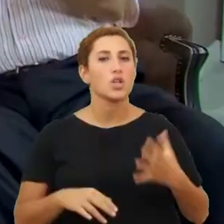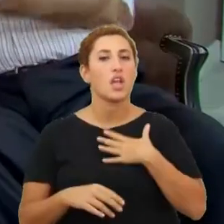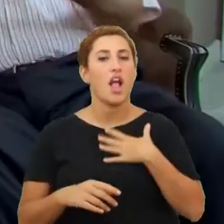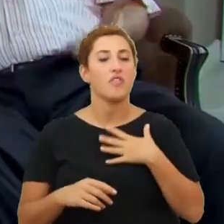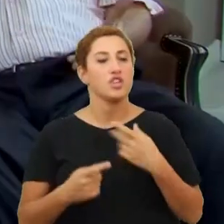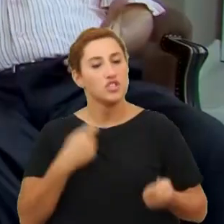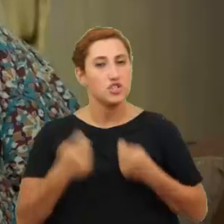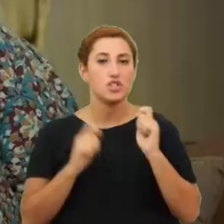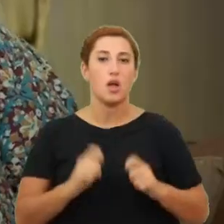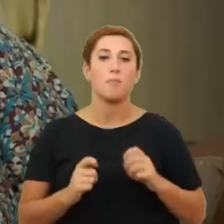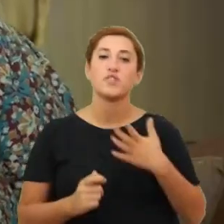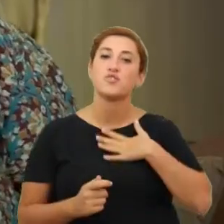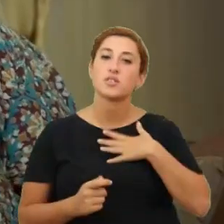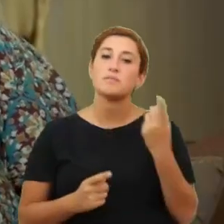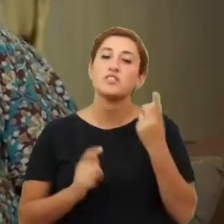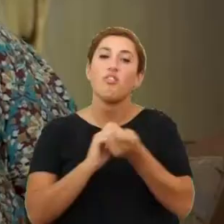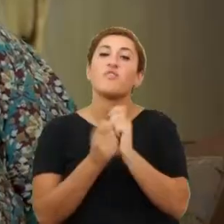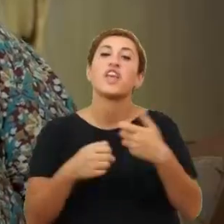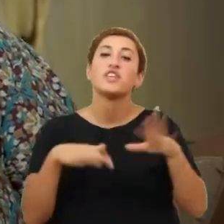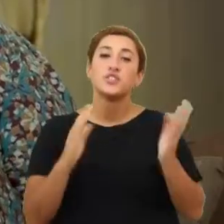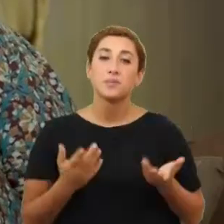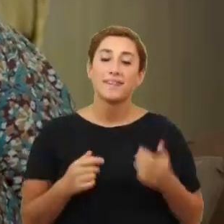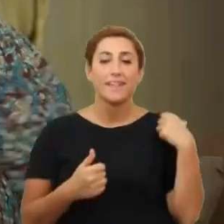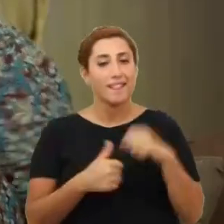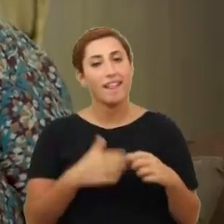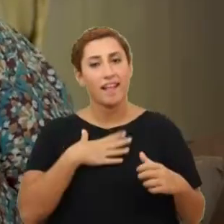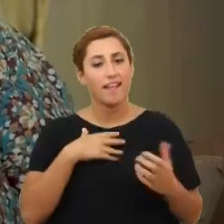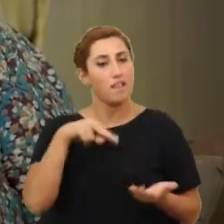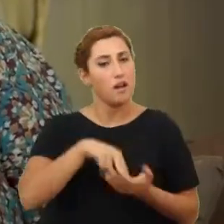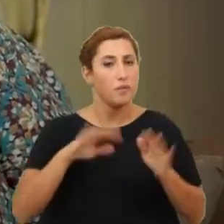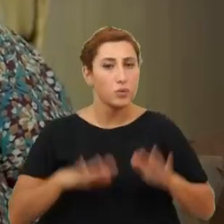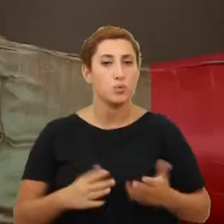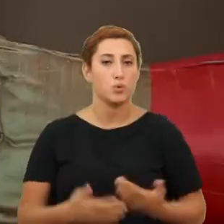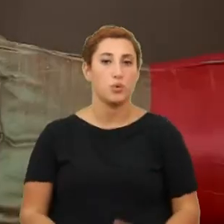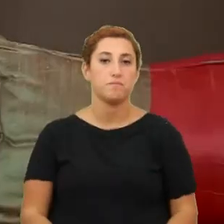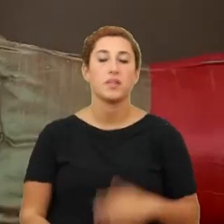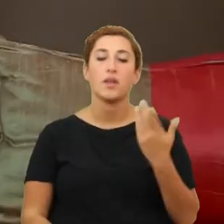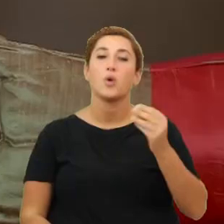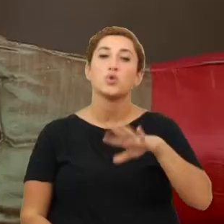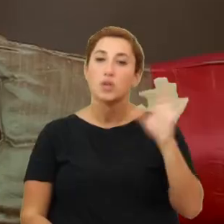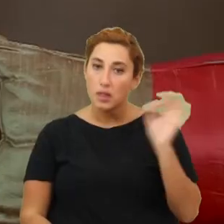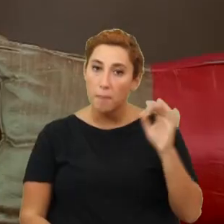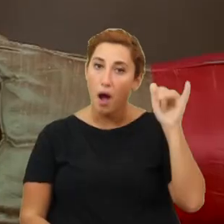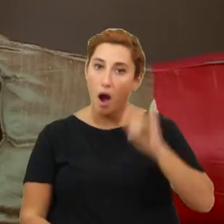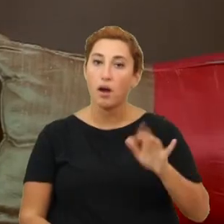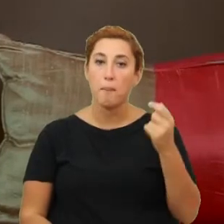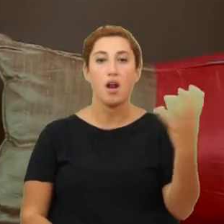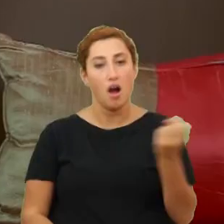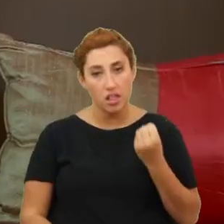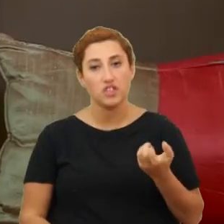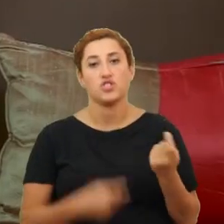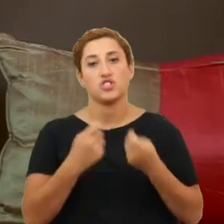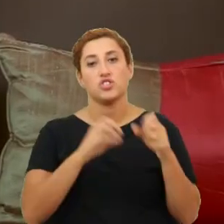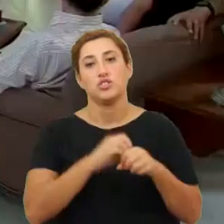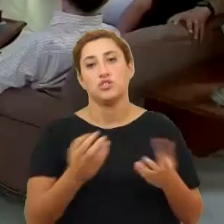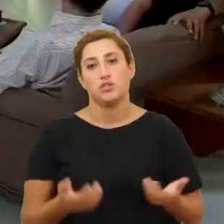Kendi yağıyla kavruldu. Canım, bir şey değişmedi ki. Yine kendi ayakları üstüne duruyor. Ya uşak tabii ki hak ettiği parayı alacak